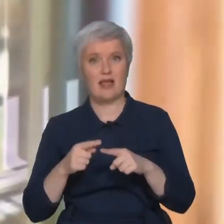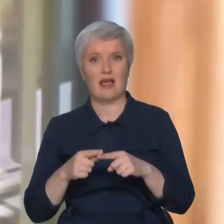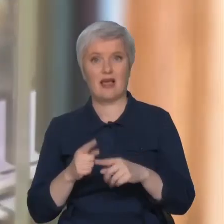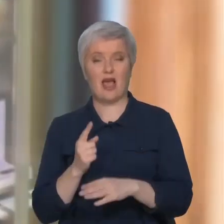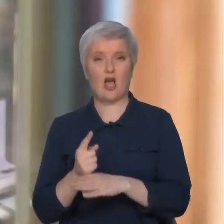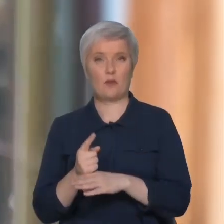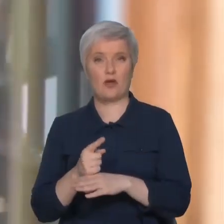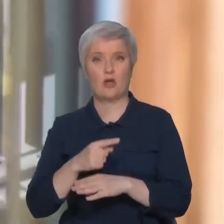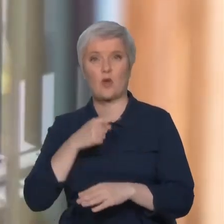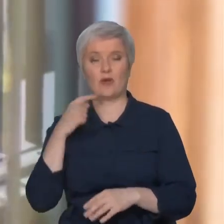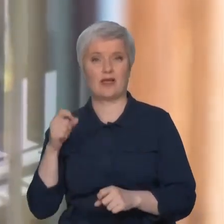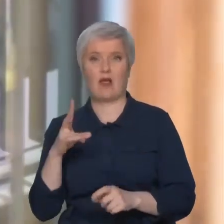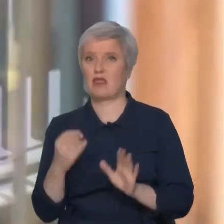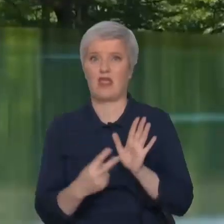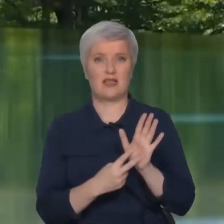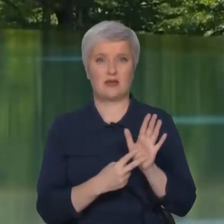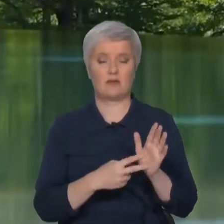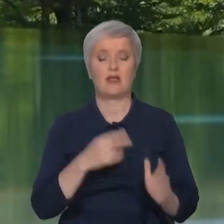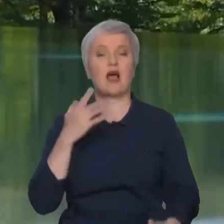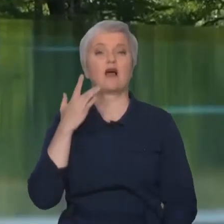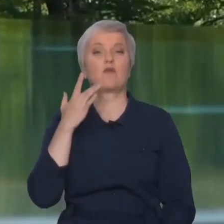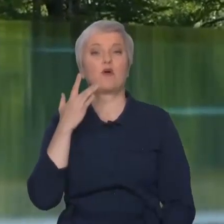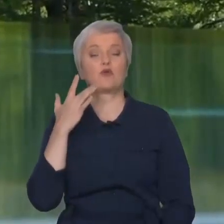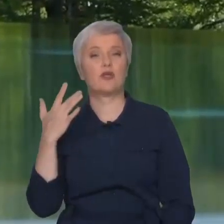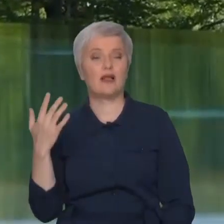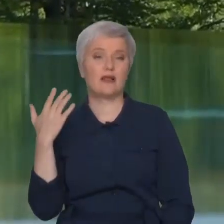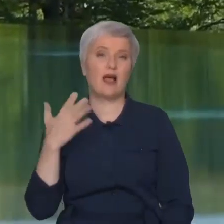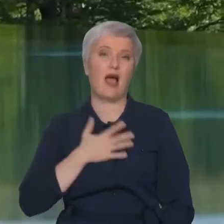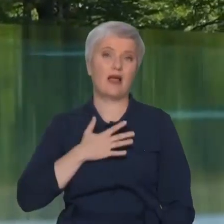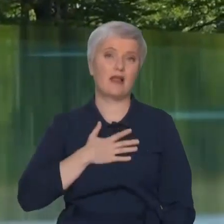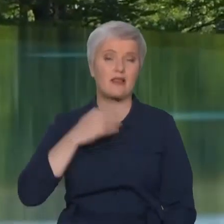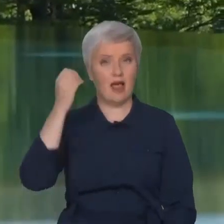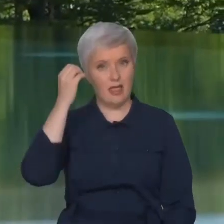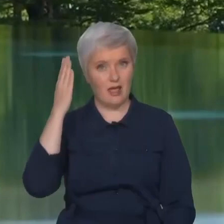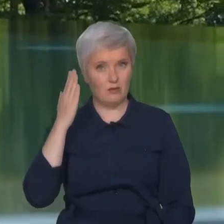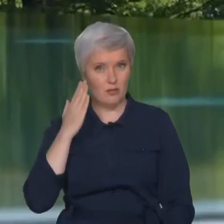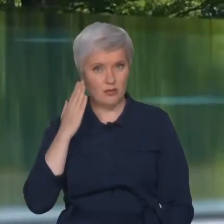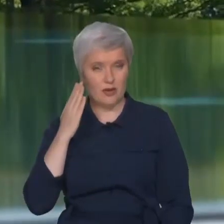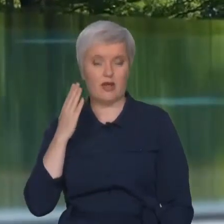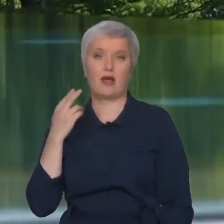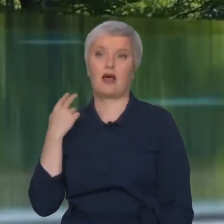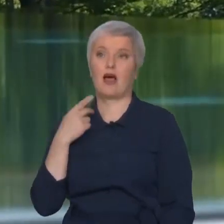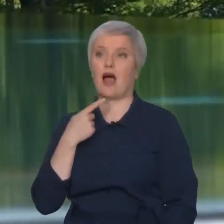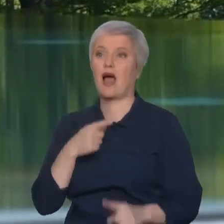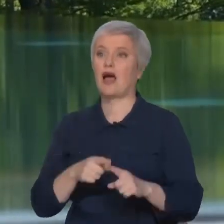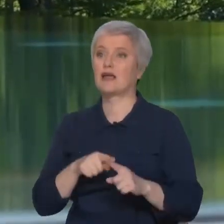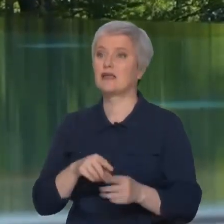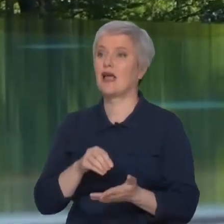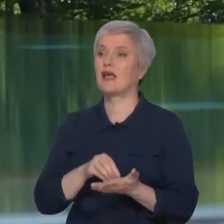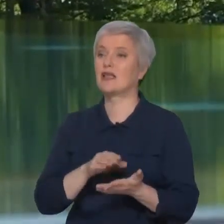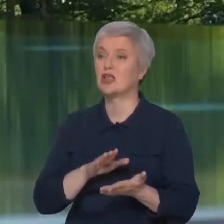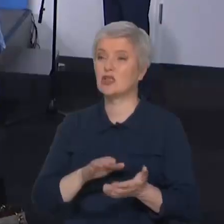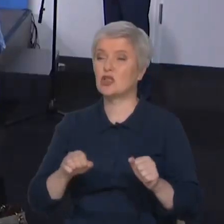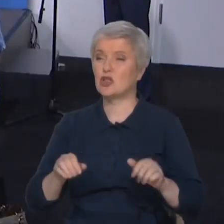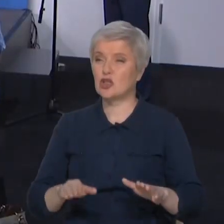Це Сполучені Штати, Канада, Японія, Британія. Прем'єр останній сказав, що це рішення поцілить у самісіньке